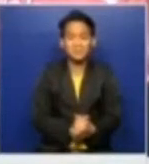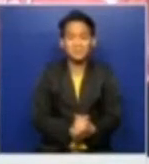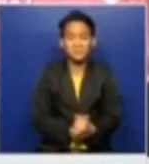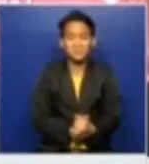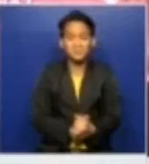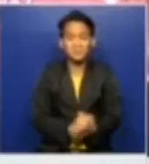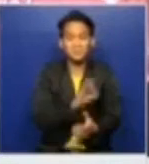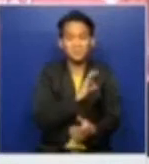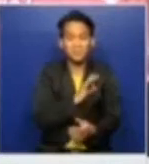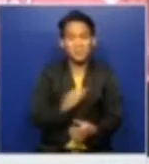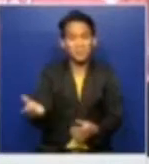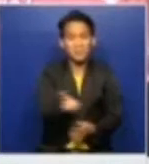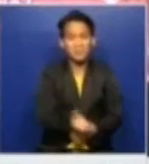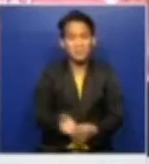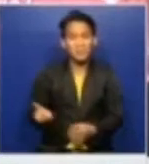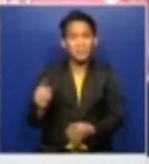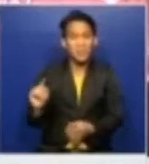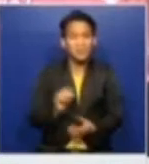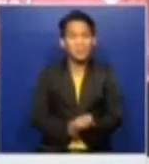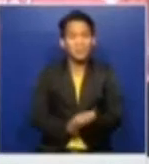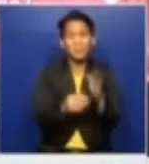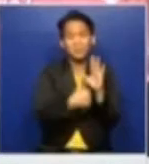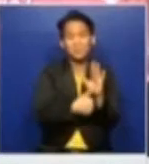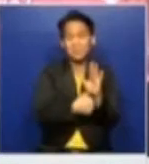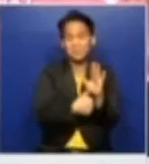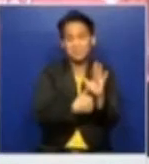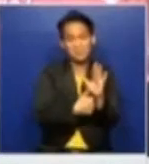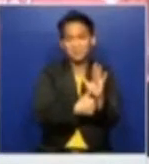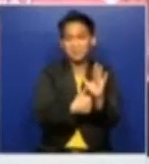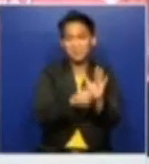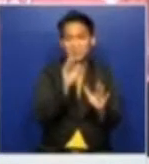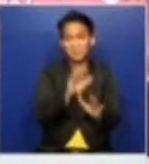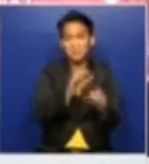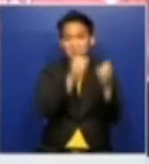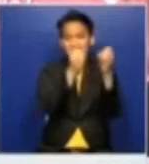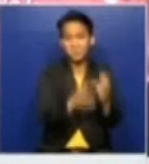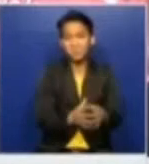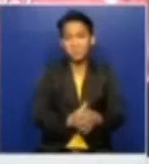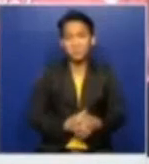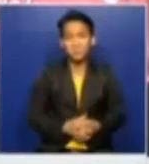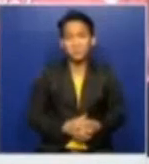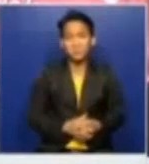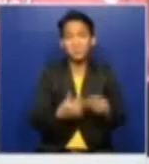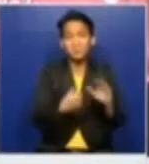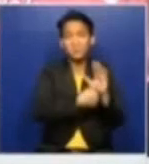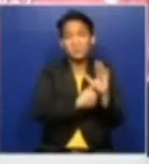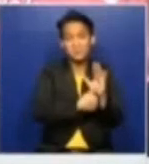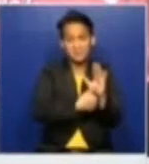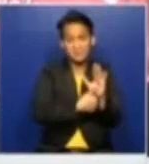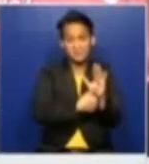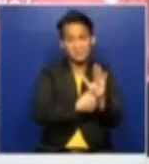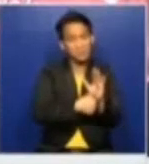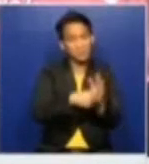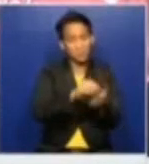ภาเนี่ยได้รับทราบก็คือปัญหาหนี้สินของคุณครูกราบเรียนท่านประธานว่าปัญหาหนี้สินของครูนั้นจากหล